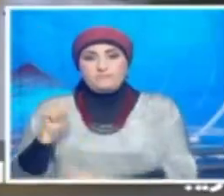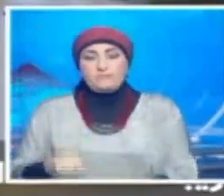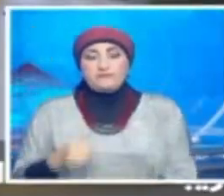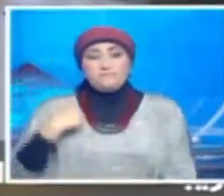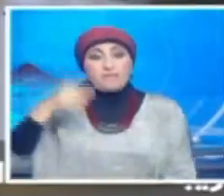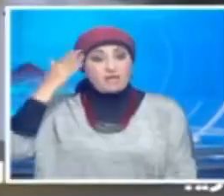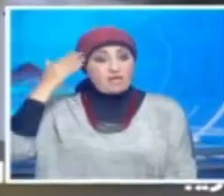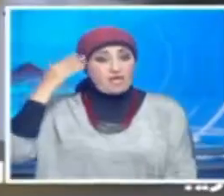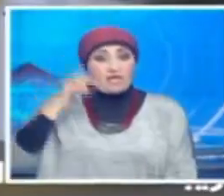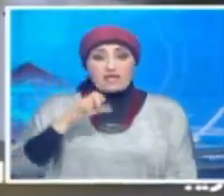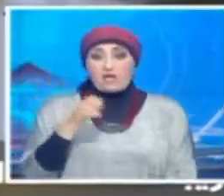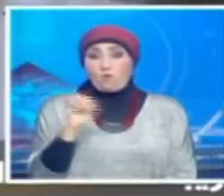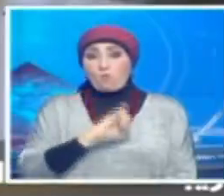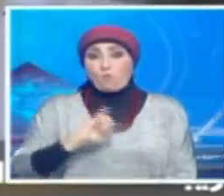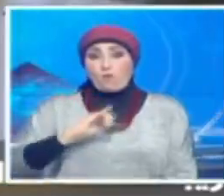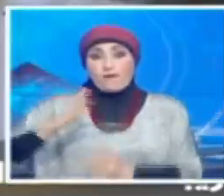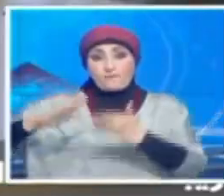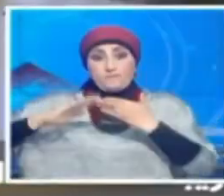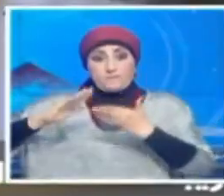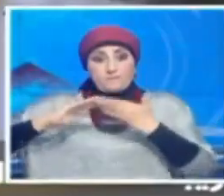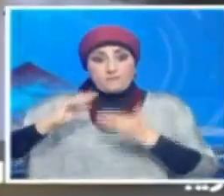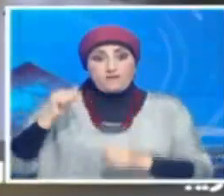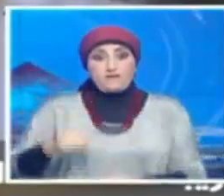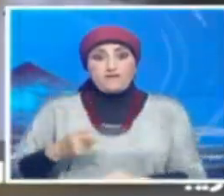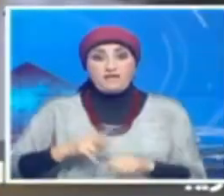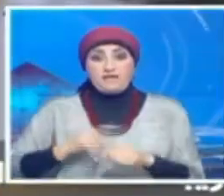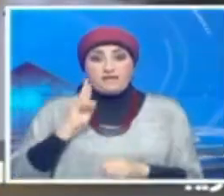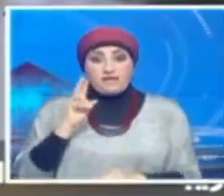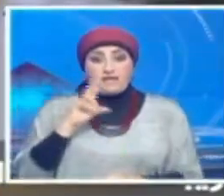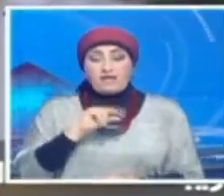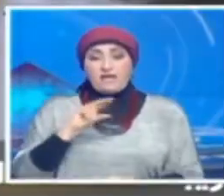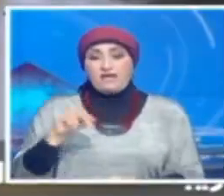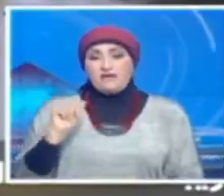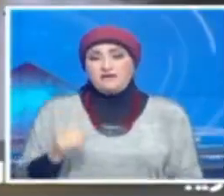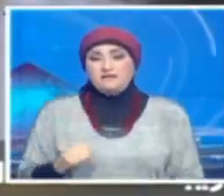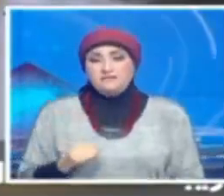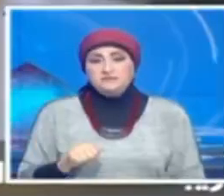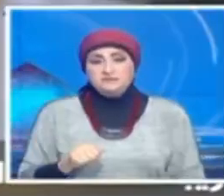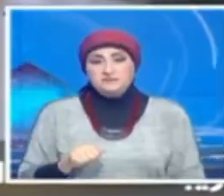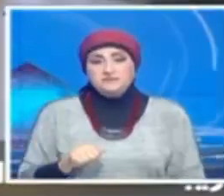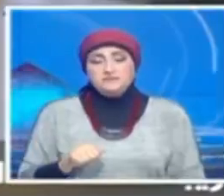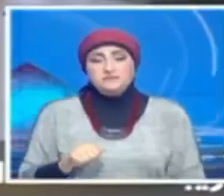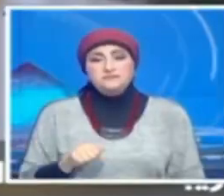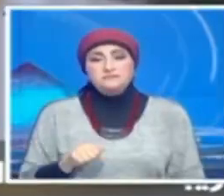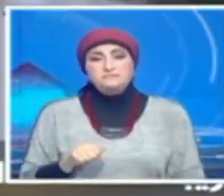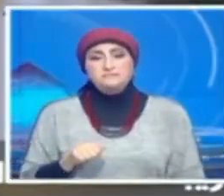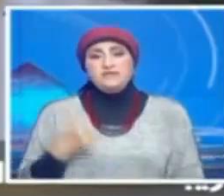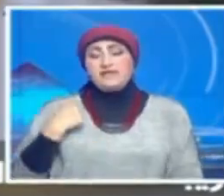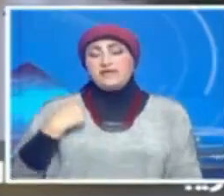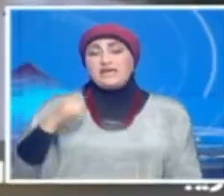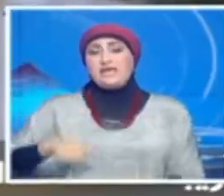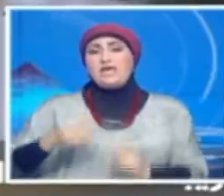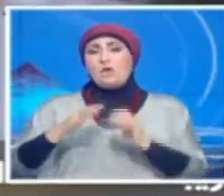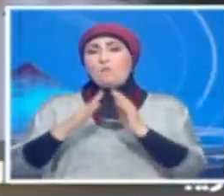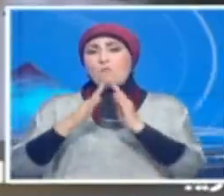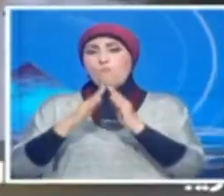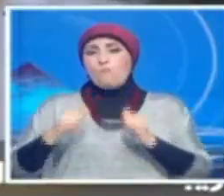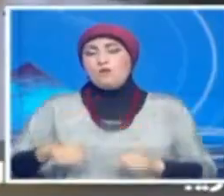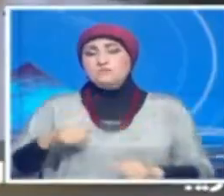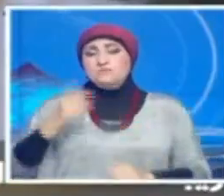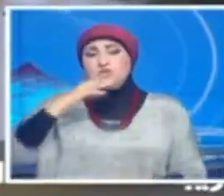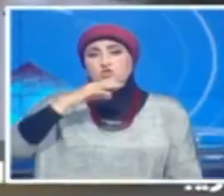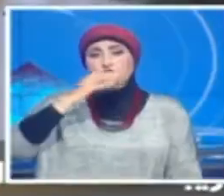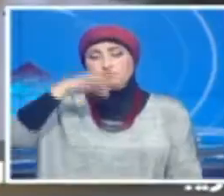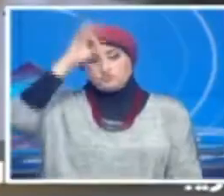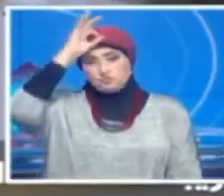experience. It's offered me an insight to the extensive training that gets offered to Egyptian police officers. So far it has been